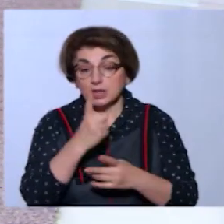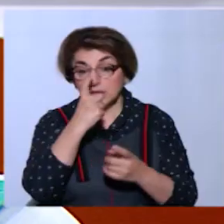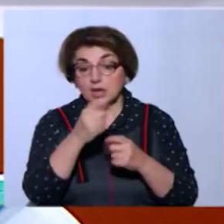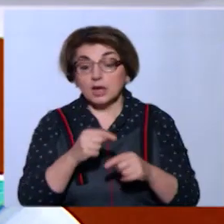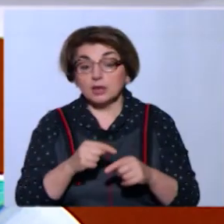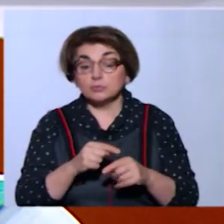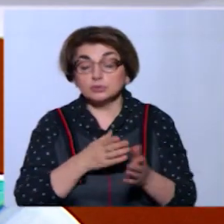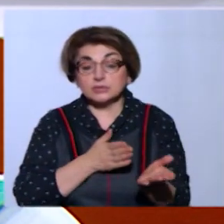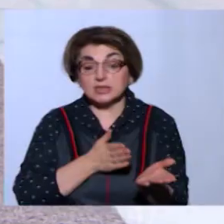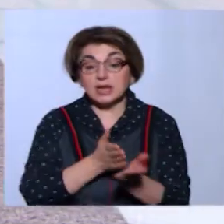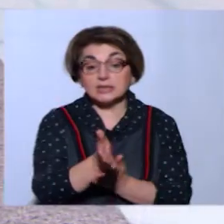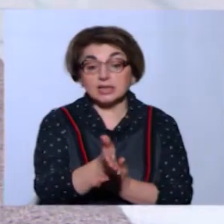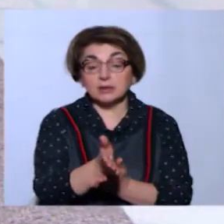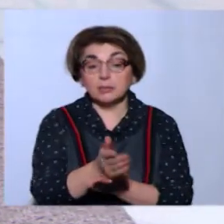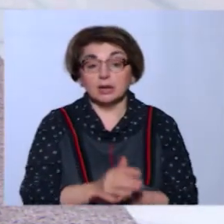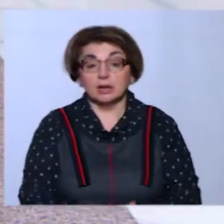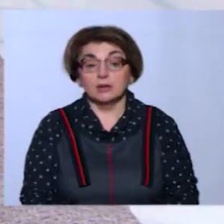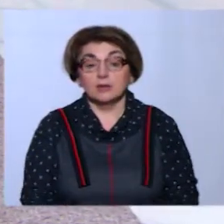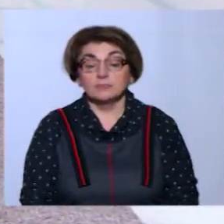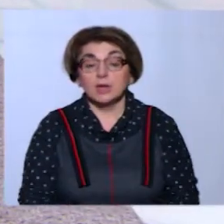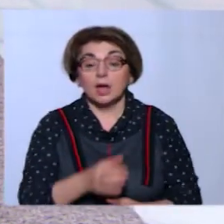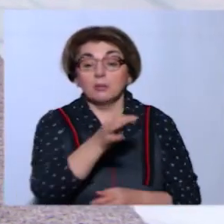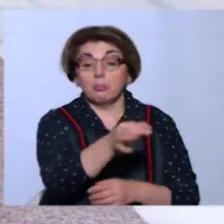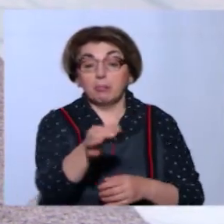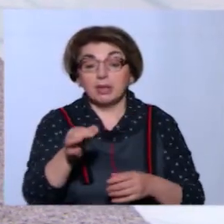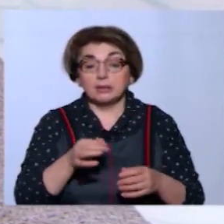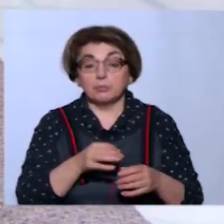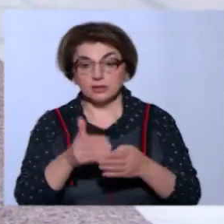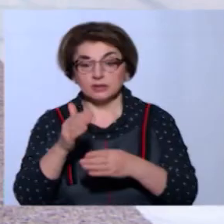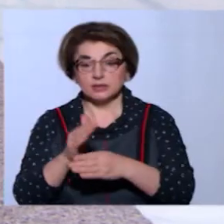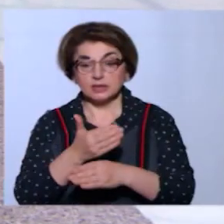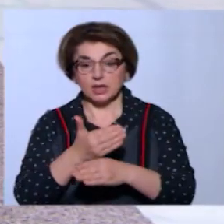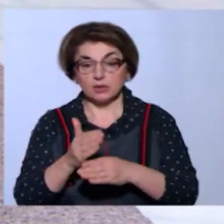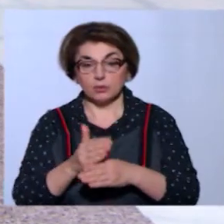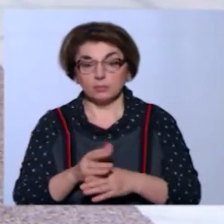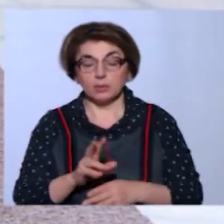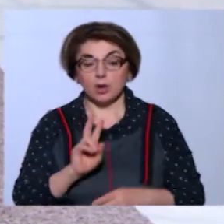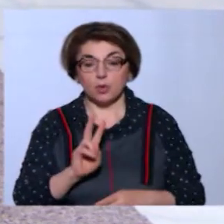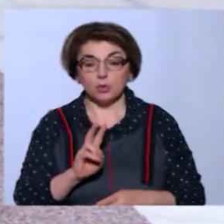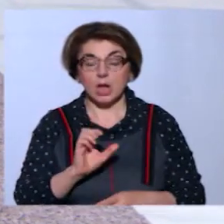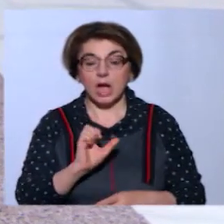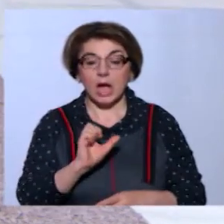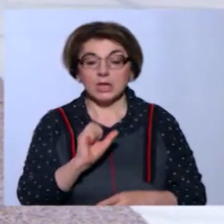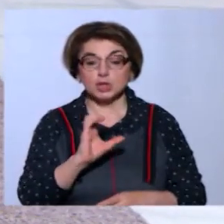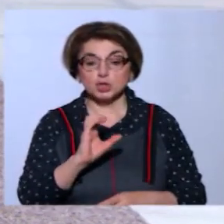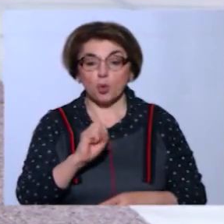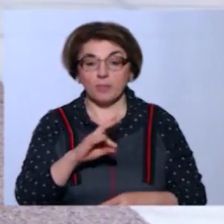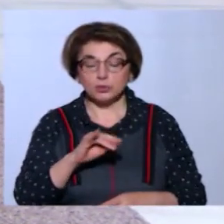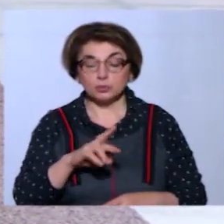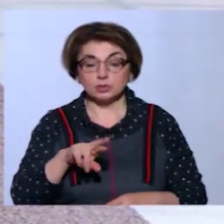იმპულსის გატარება. ნერვული სისტემა იყოფა სომატურ და ავტონომურ ნერვულ